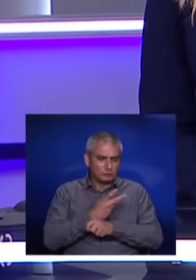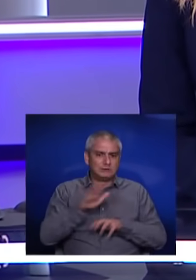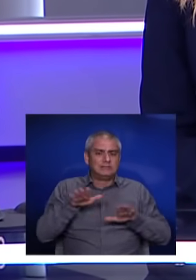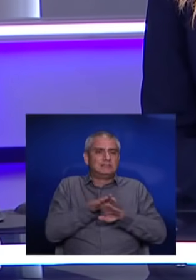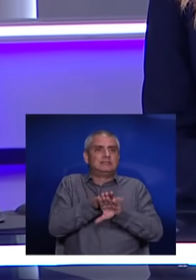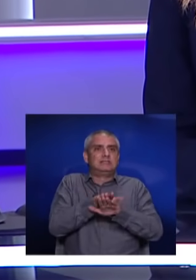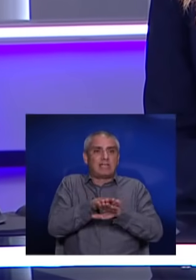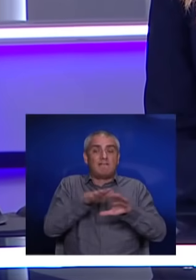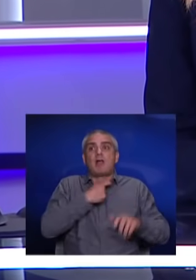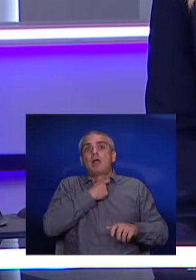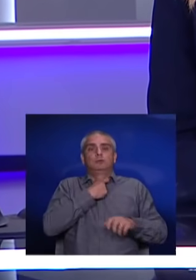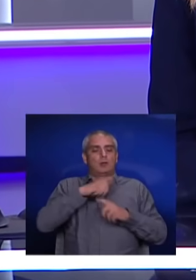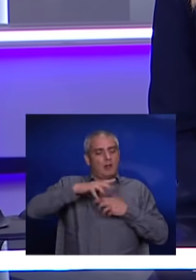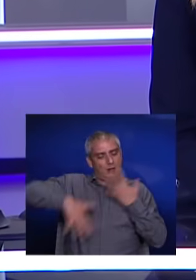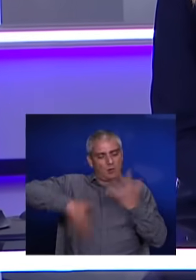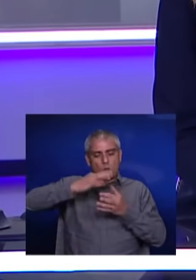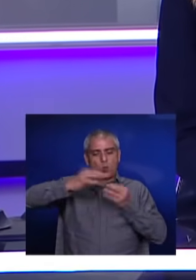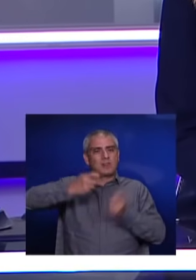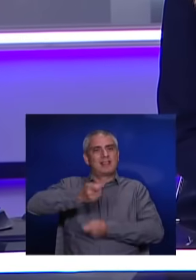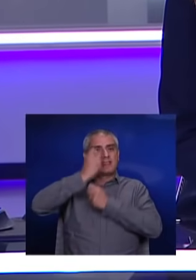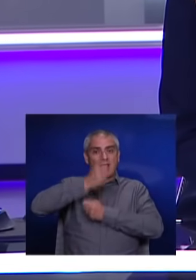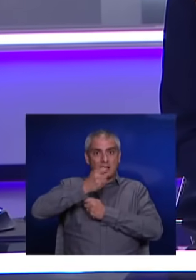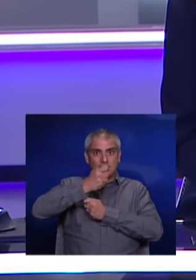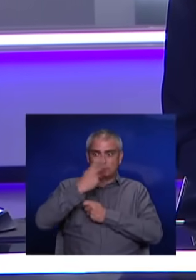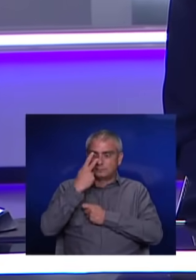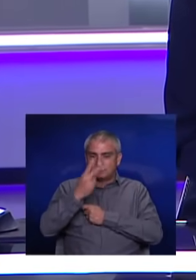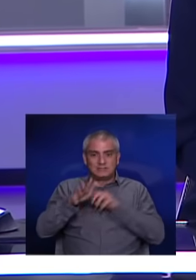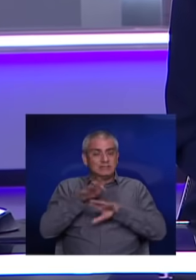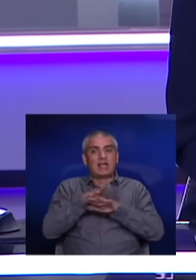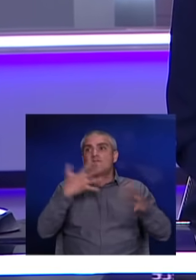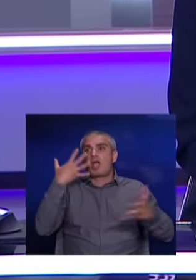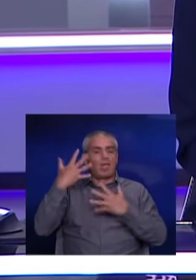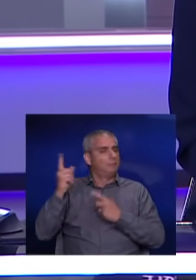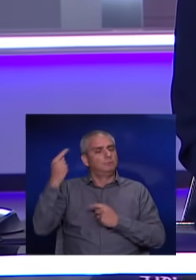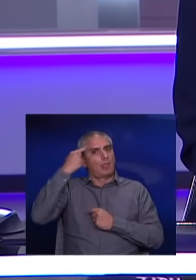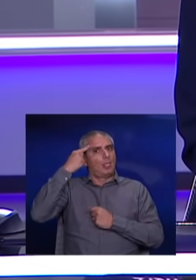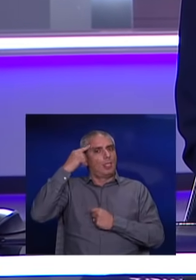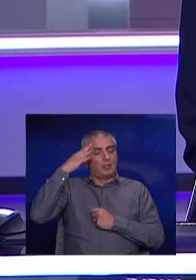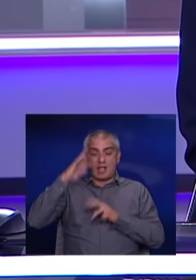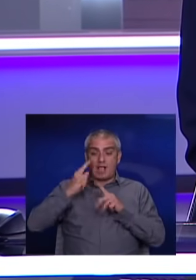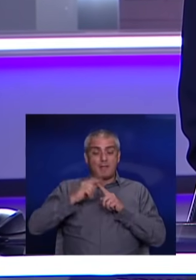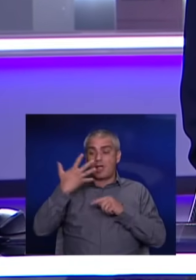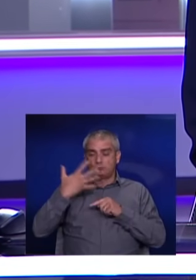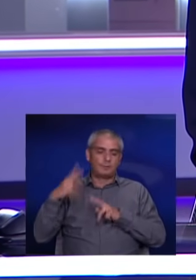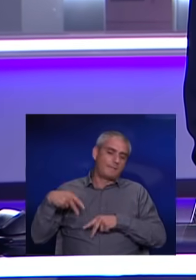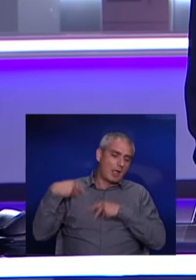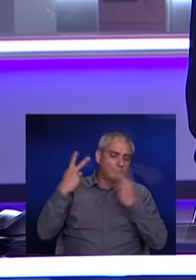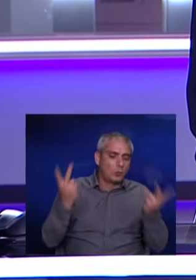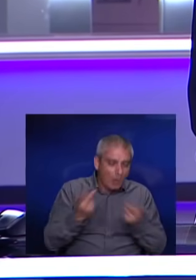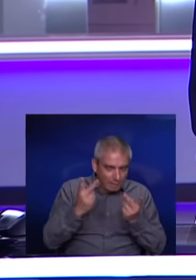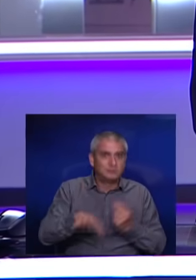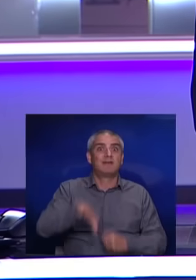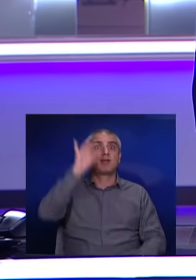במצוקה אחרי שהסתבך בחוטי דייג. מראה הצב חסר האונים לא עזב אותם, וכעבור 5 ימים חזרו לחפש אותו וגם